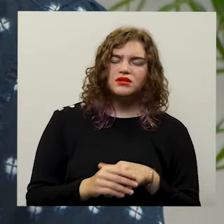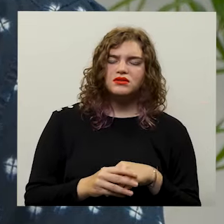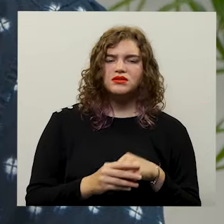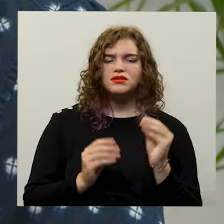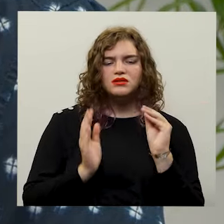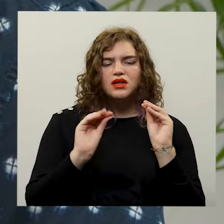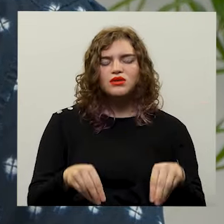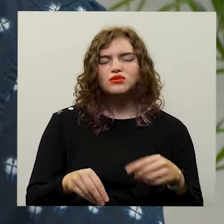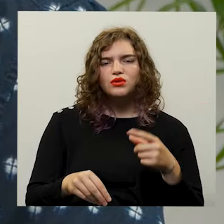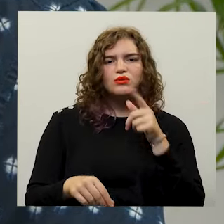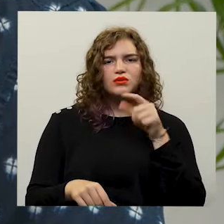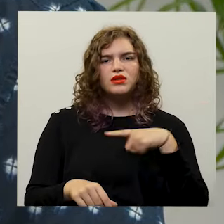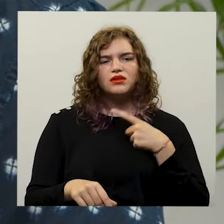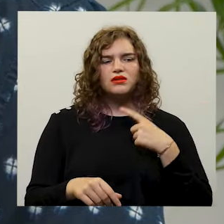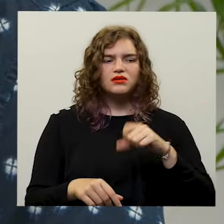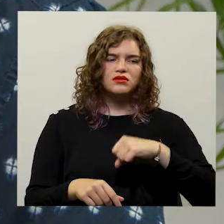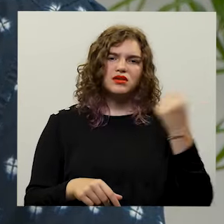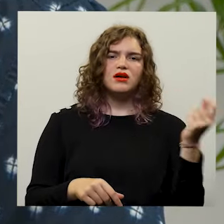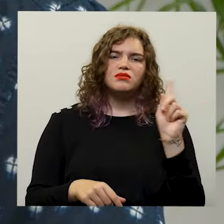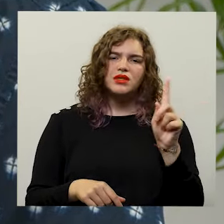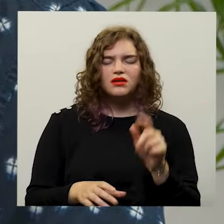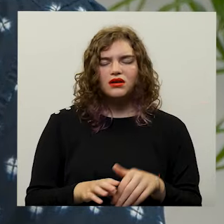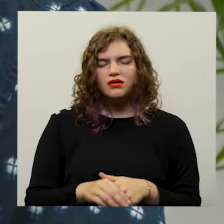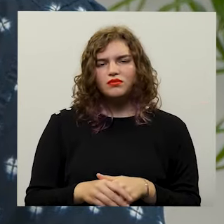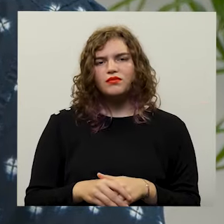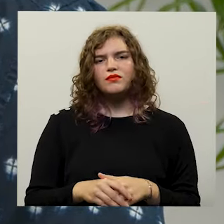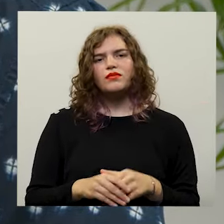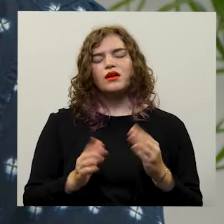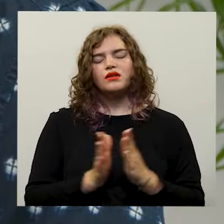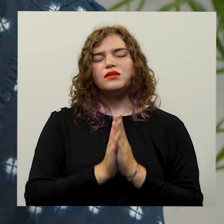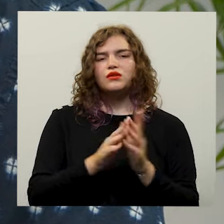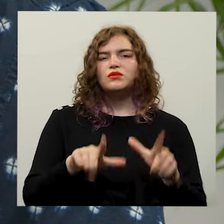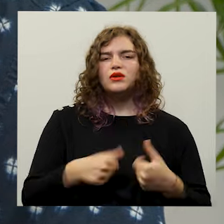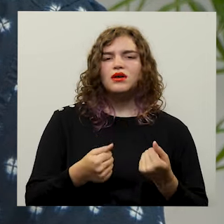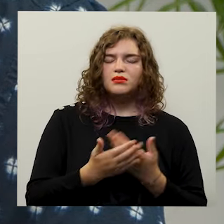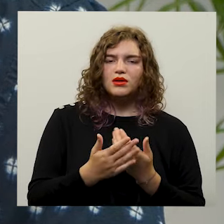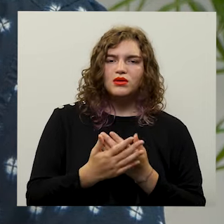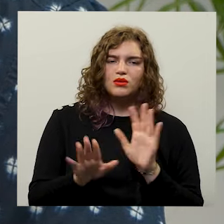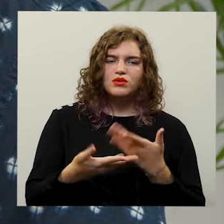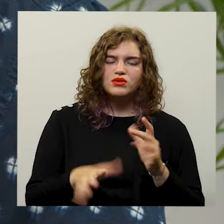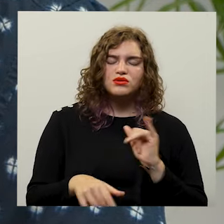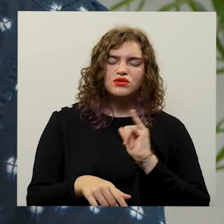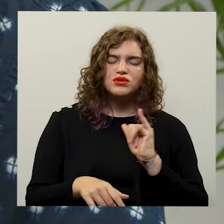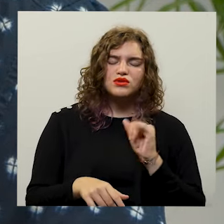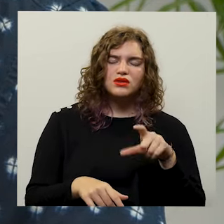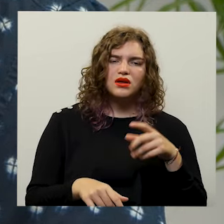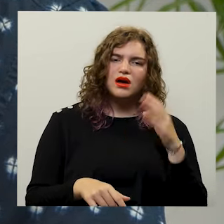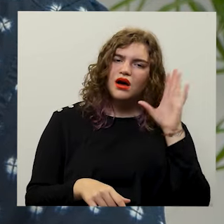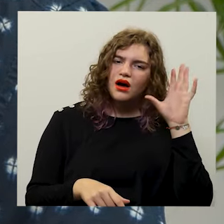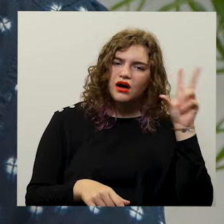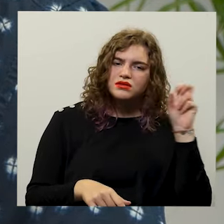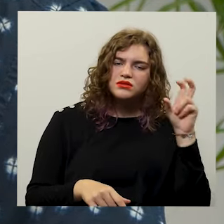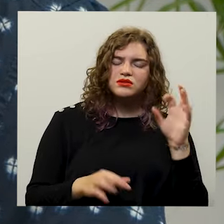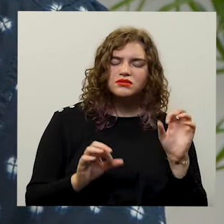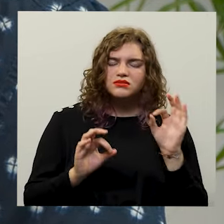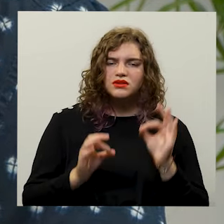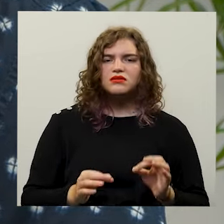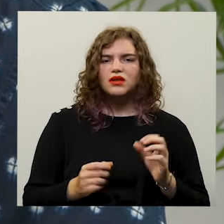ajung acolo unde ești Tu, la dreapta Tatălui. Ne rugăm, Doamne, pentru oricine, Doamne, ascultă, să fie întărit, Doamne,